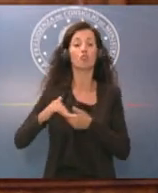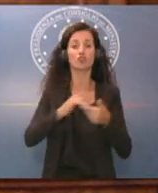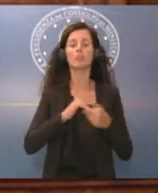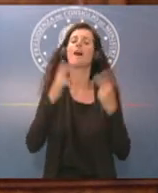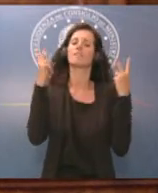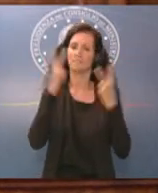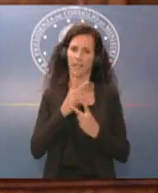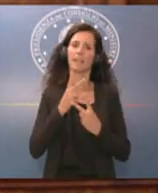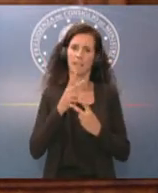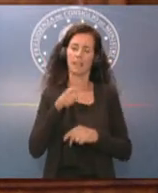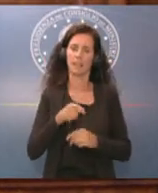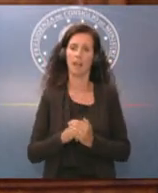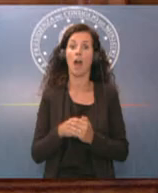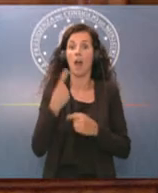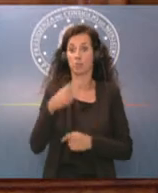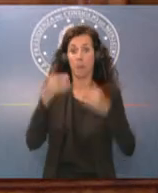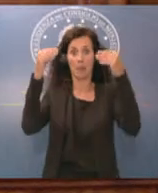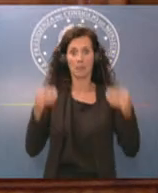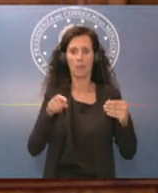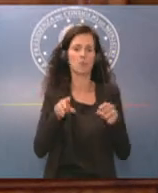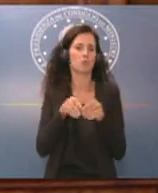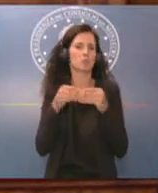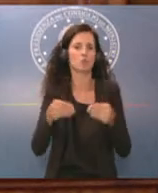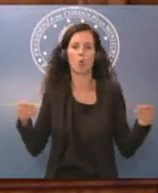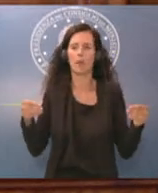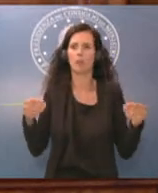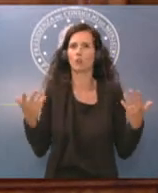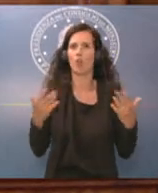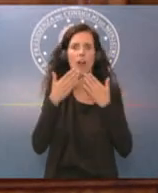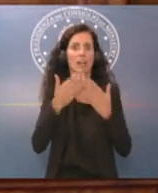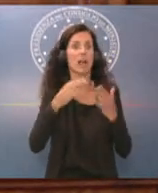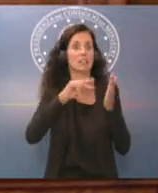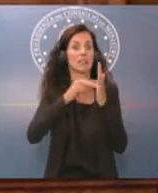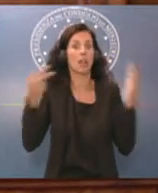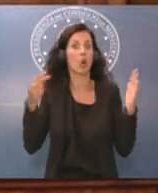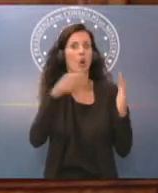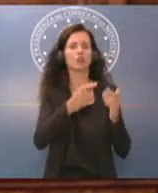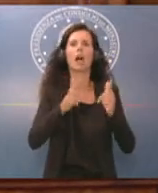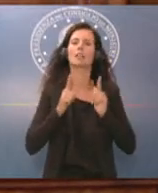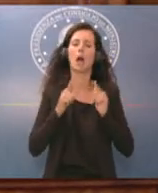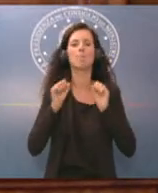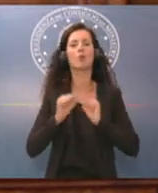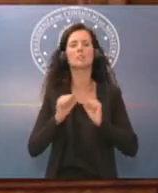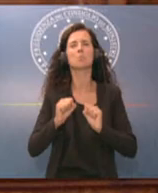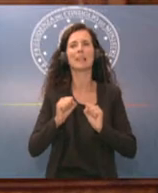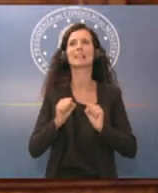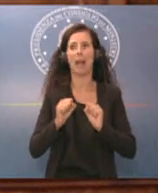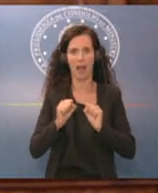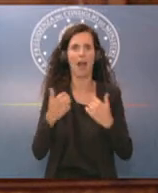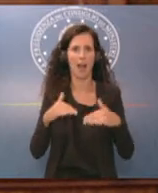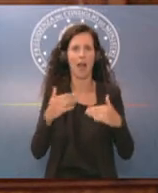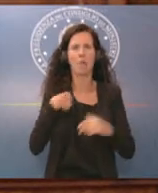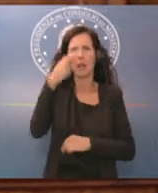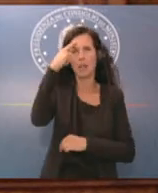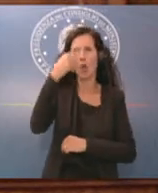Ci sono degli strumenti, questo è uno strumento, ormai per fortunatamente la tecnologia ci permette anche, mi ricordo uno dei nostri primi